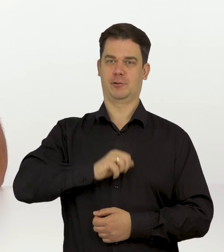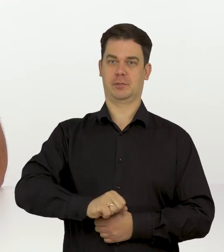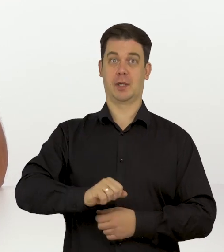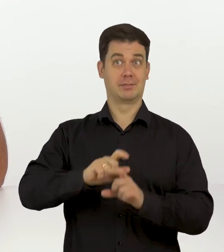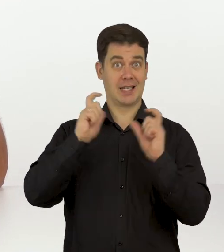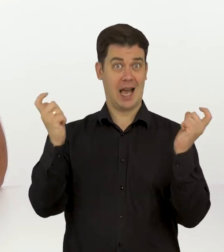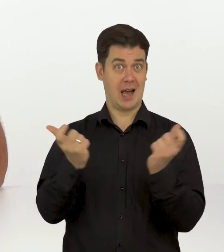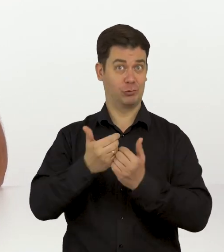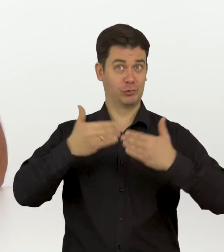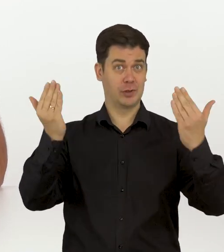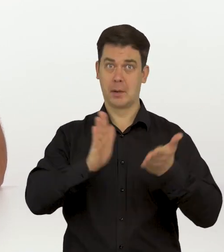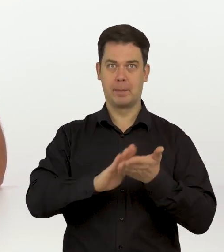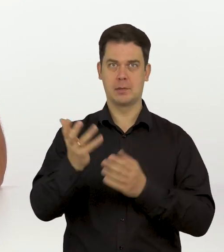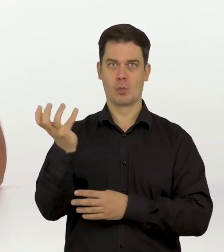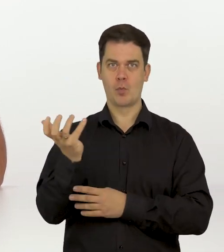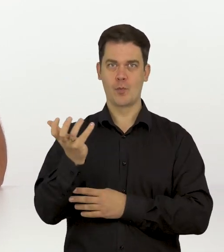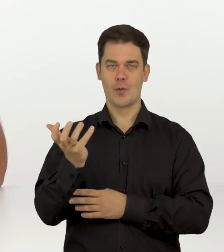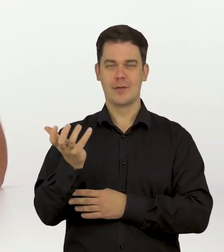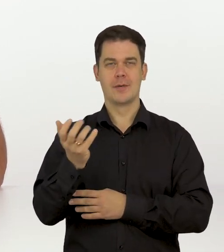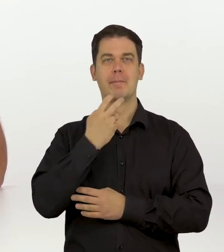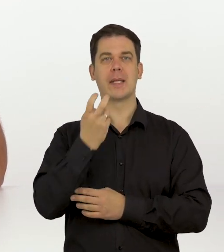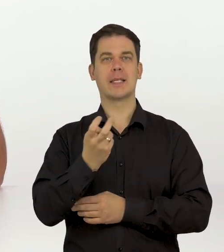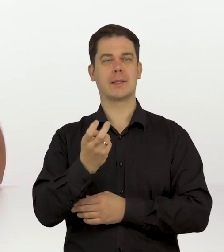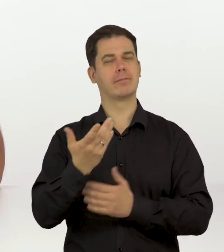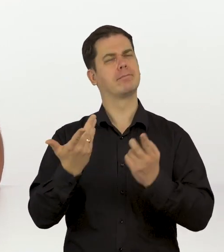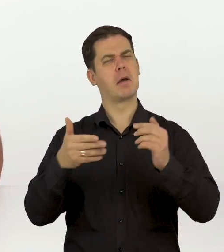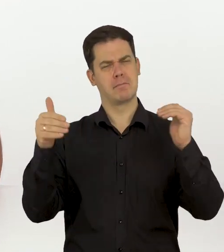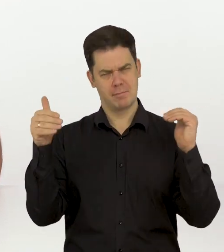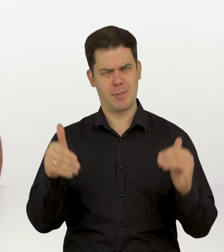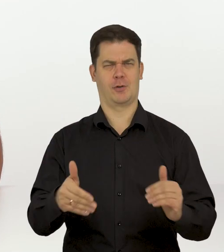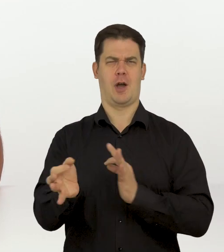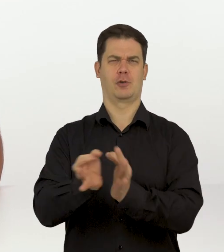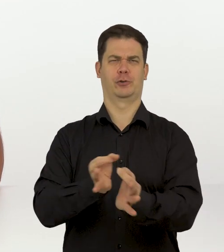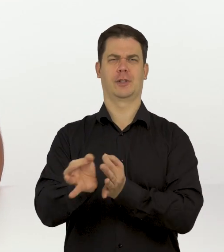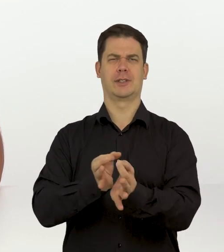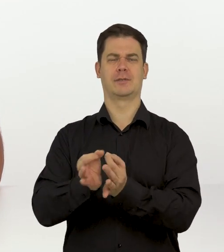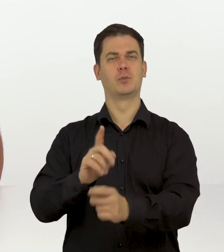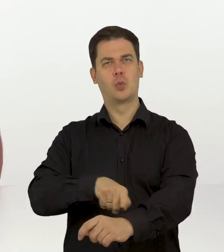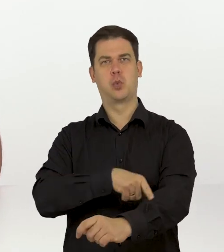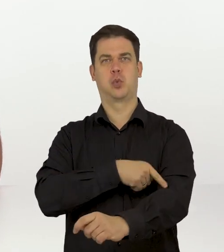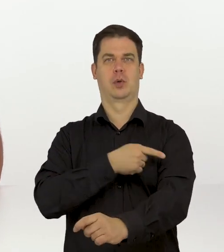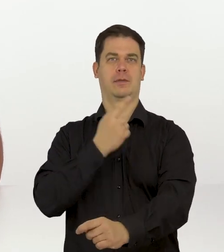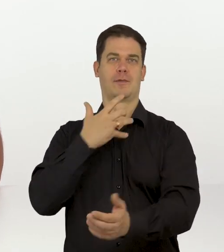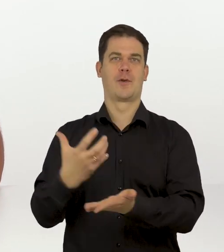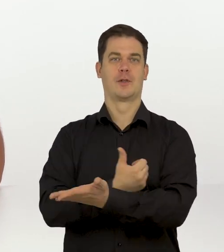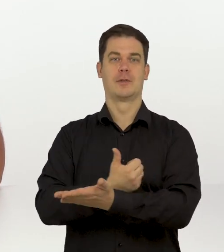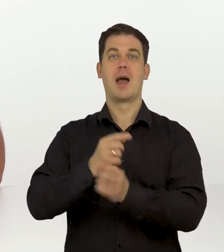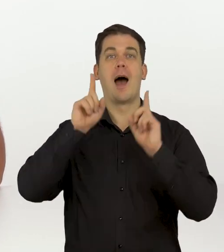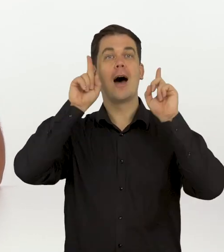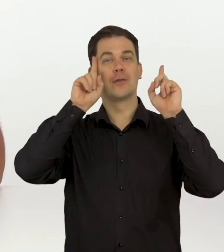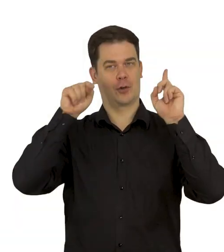bez ładowania. W tym odcinku pokażę kilka sposobów na to, co zrobić, aby móc korzystać dłużej ze smartfona z